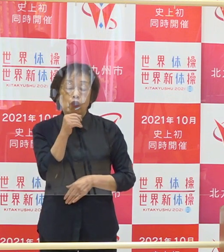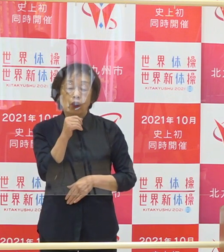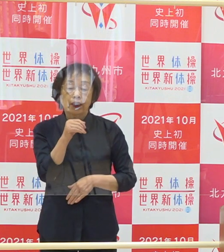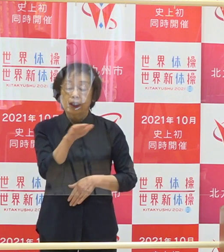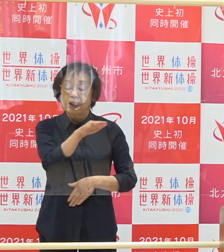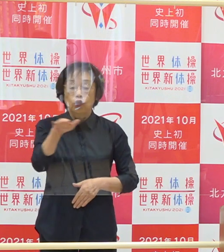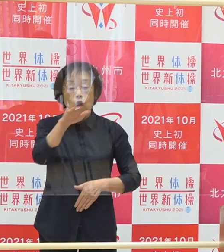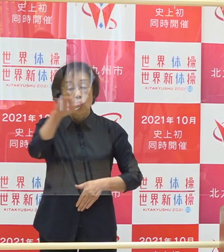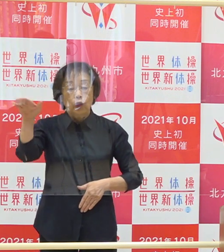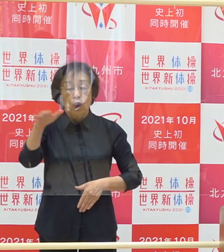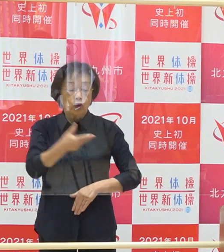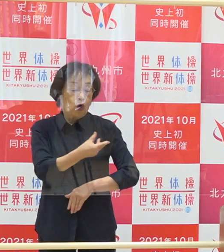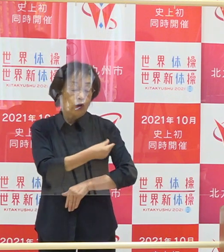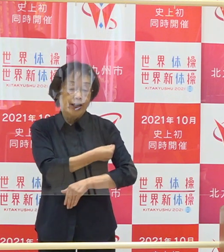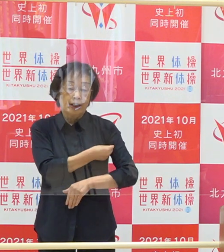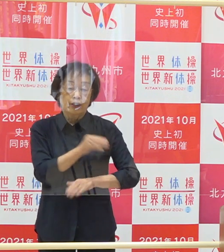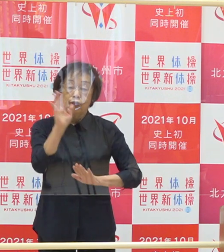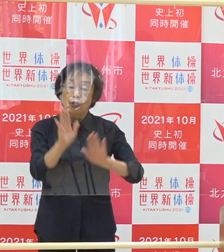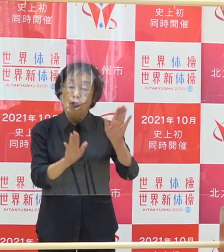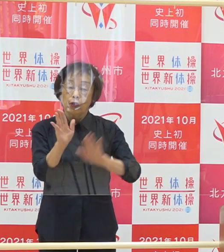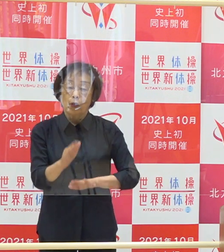接種状況をご覧ください。